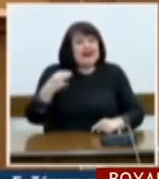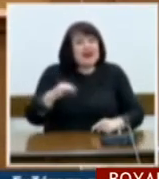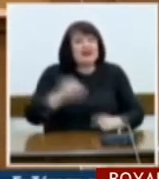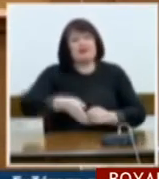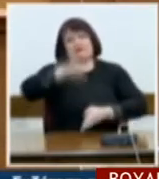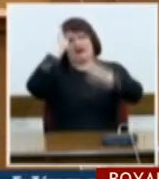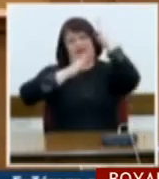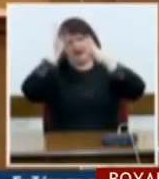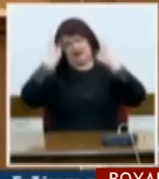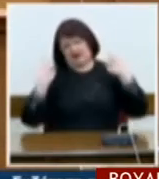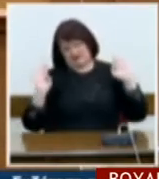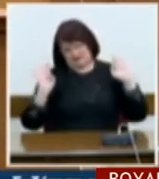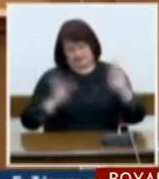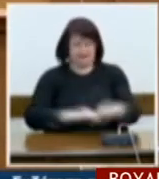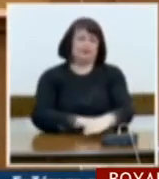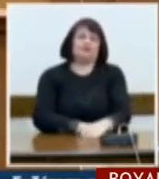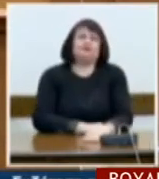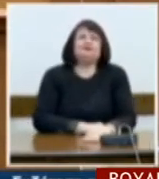υπέρμετρα.